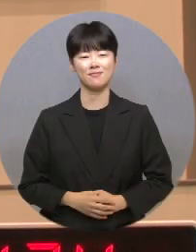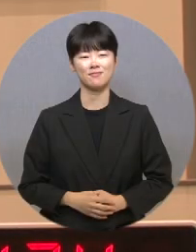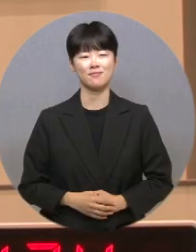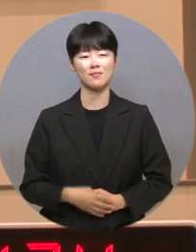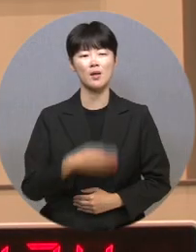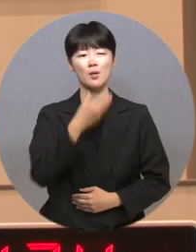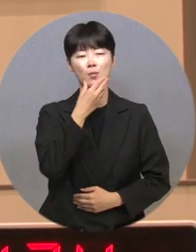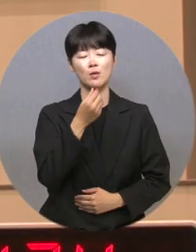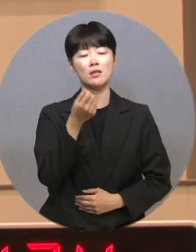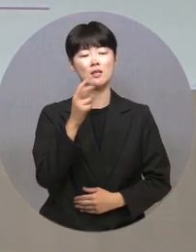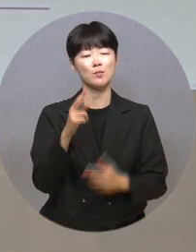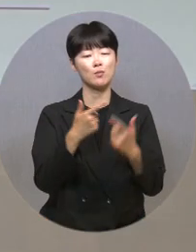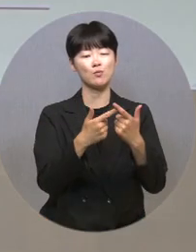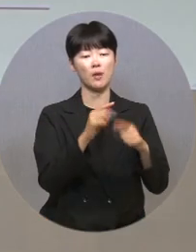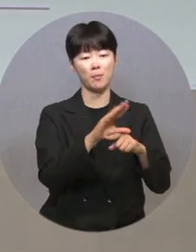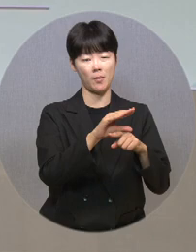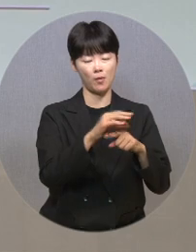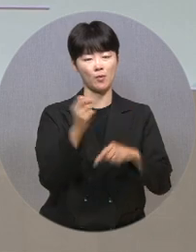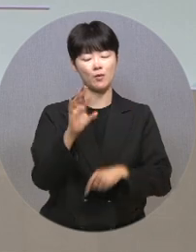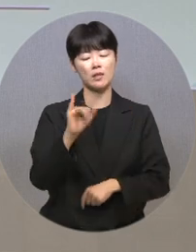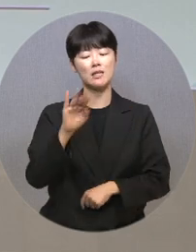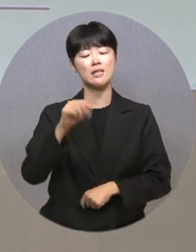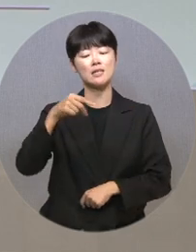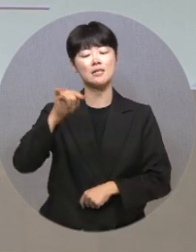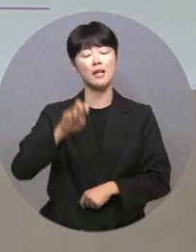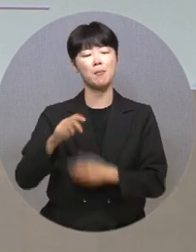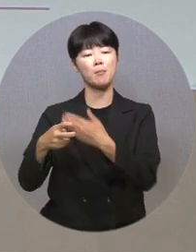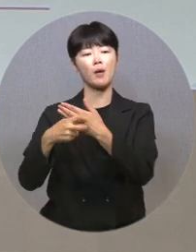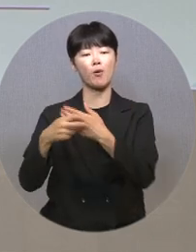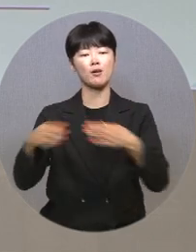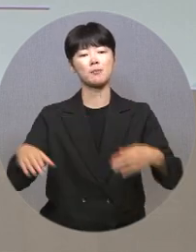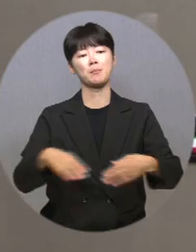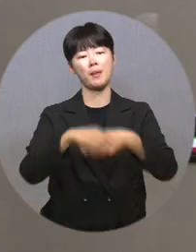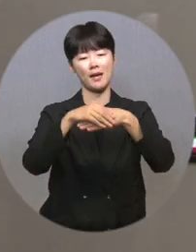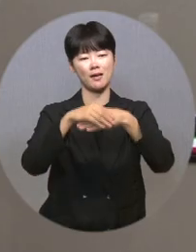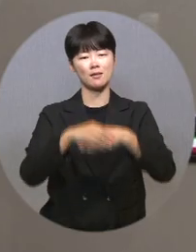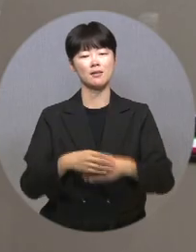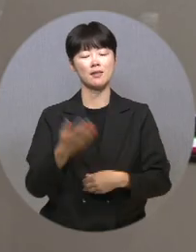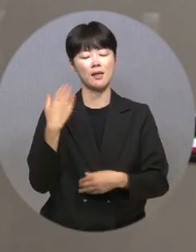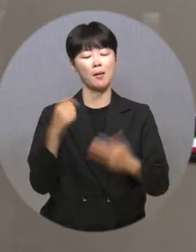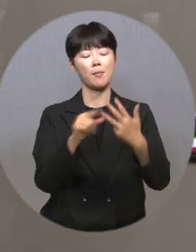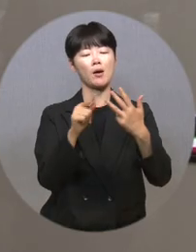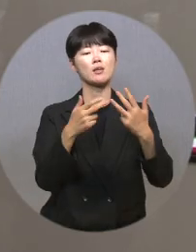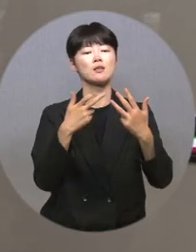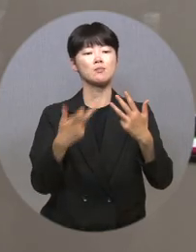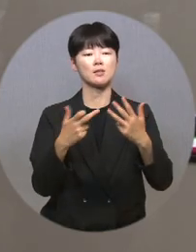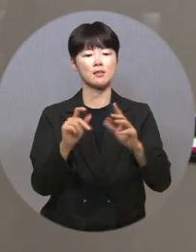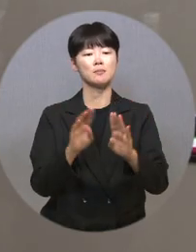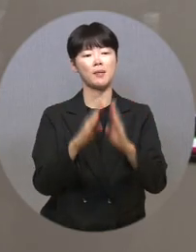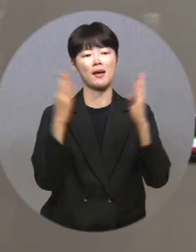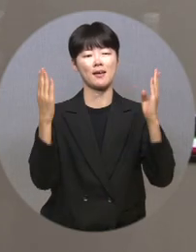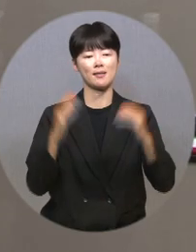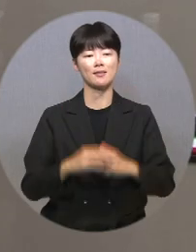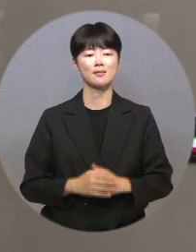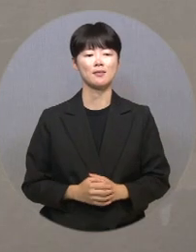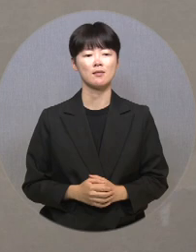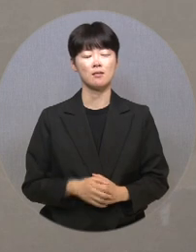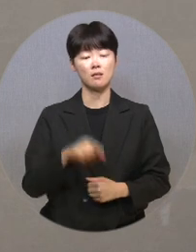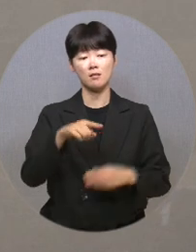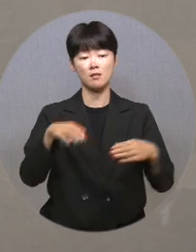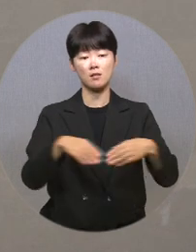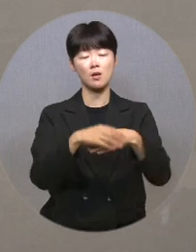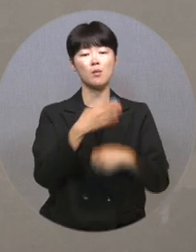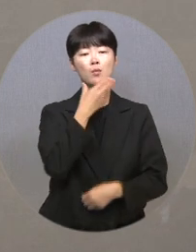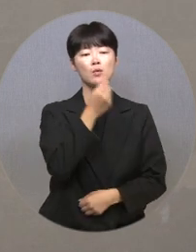복지TV 부산방송과 이샘병원 간 업무 협약식이 지난 17일 부산 이샘병원에서 열렸습니다. 본 협약은